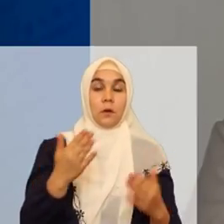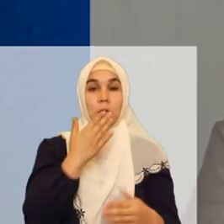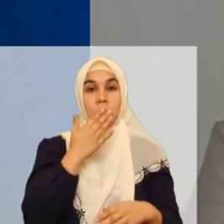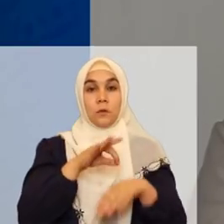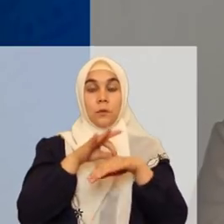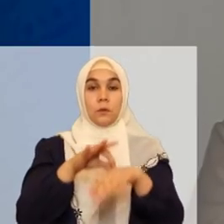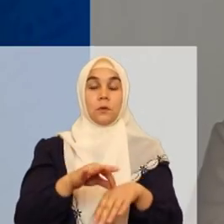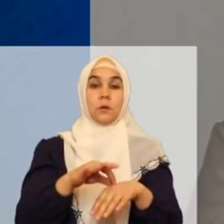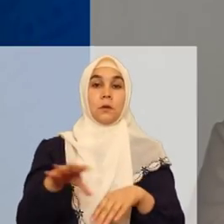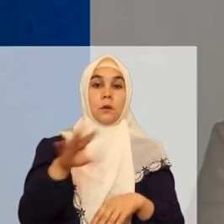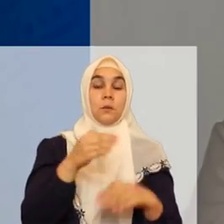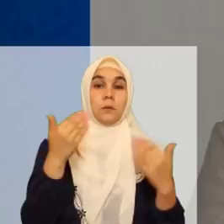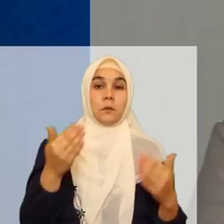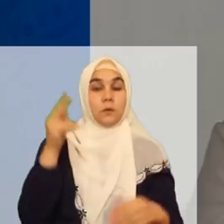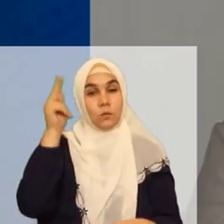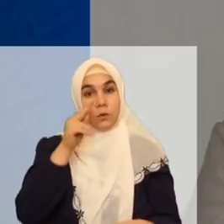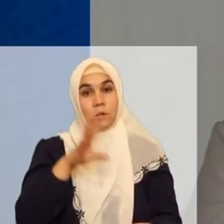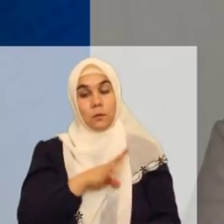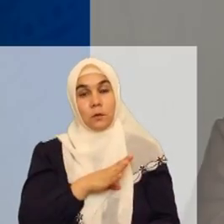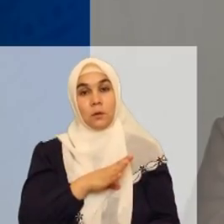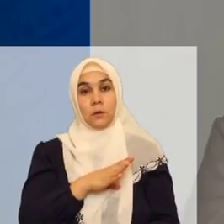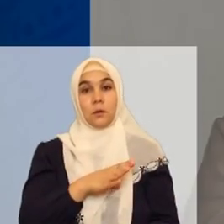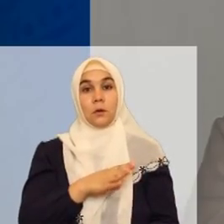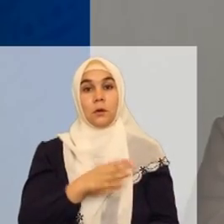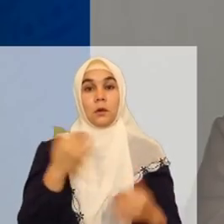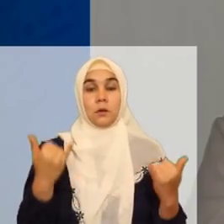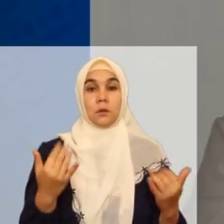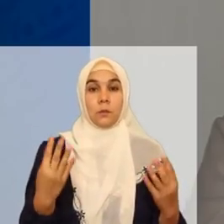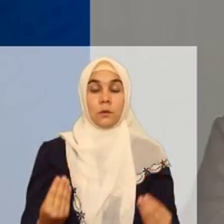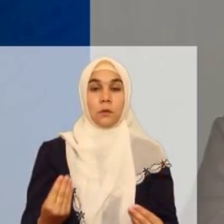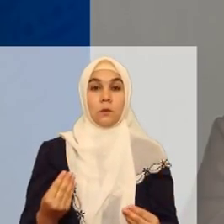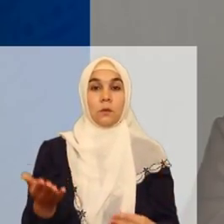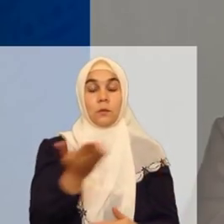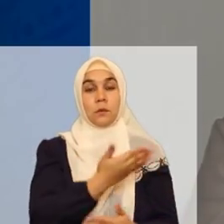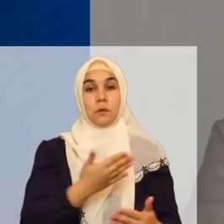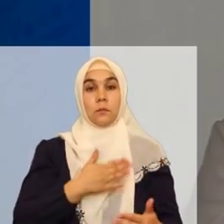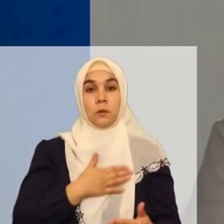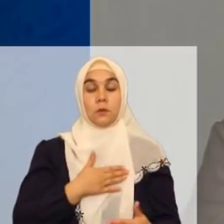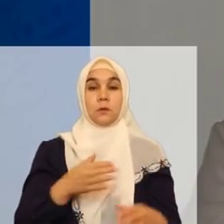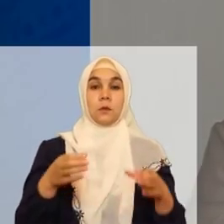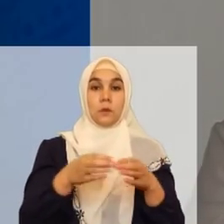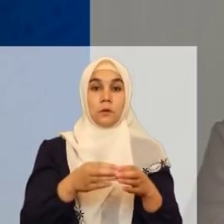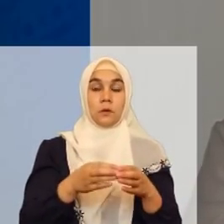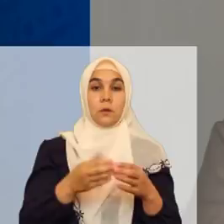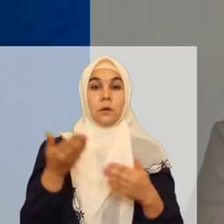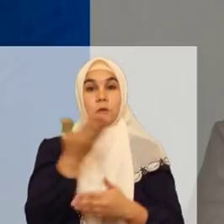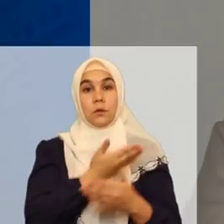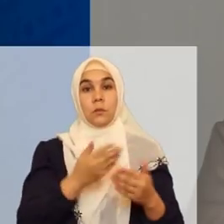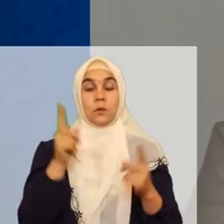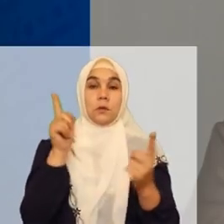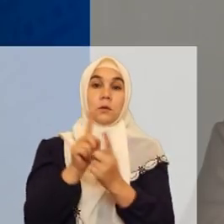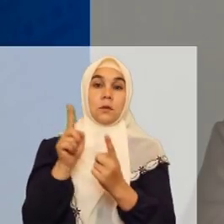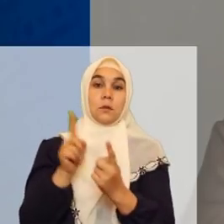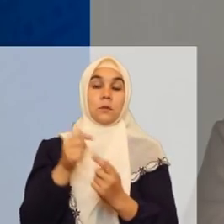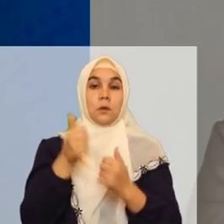roza ibodatlarini ham o'rgandik. Bugun siz bilan muhtaramlar bilan bo'layotgan